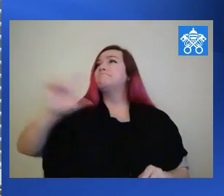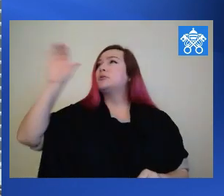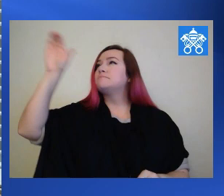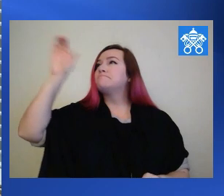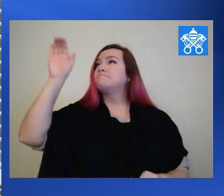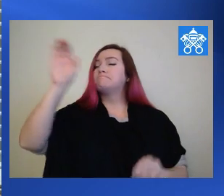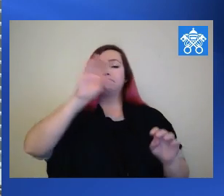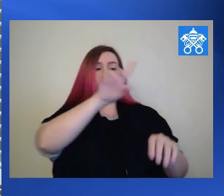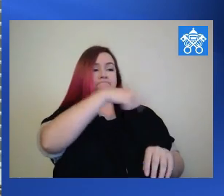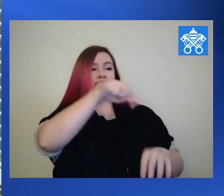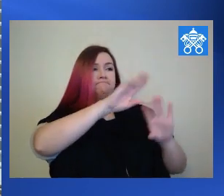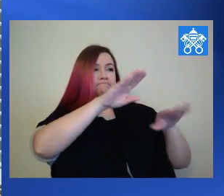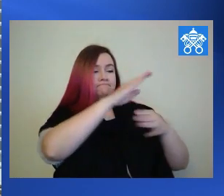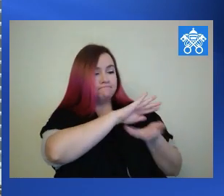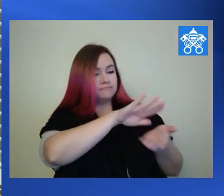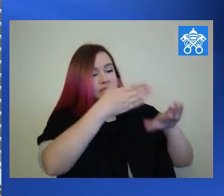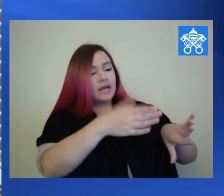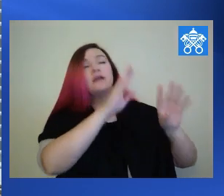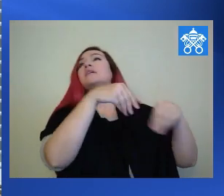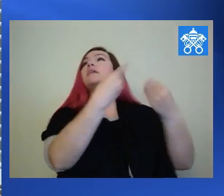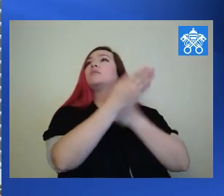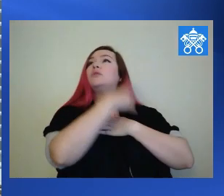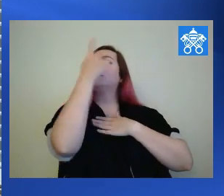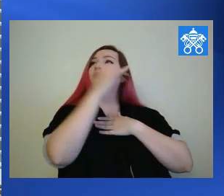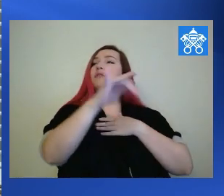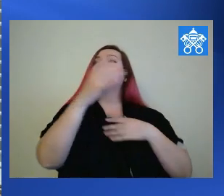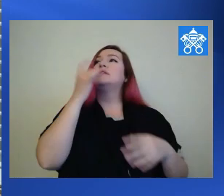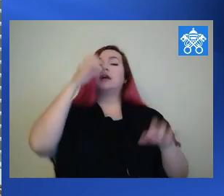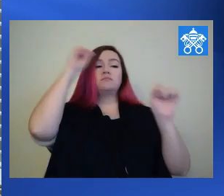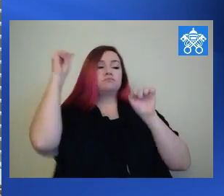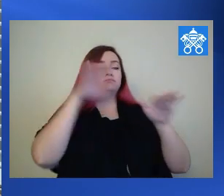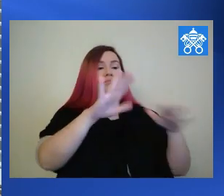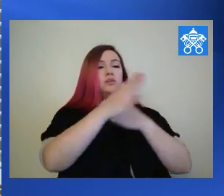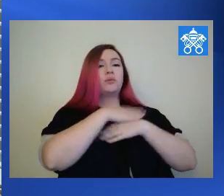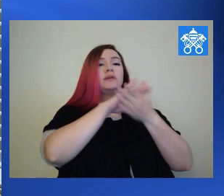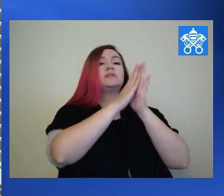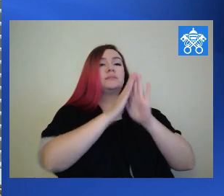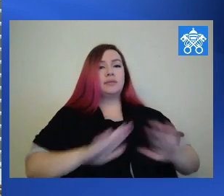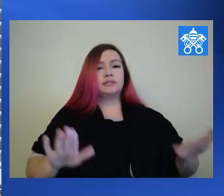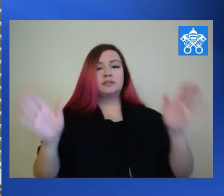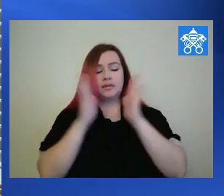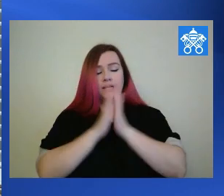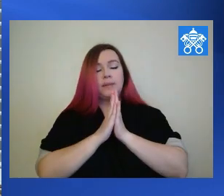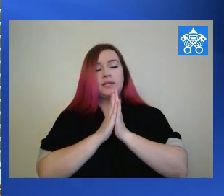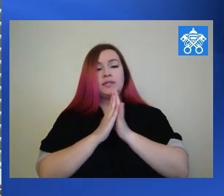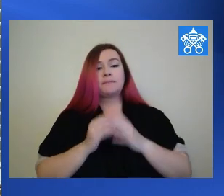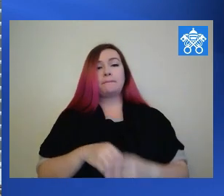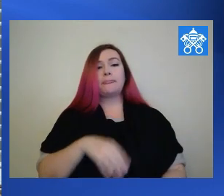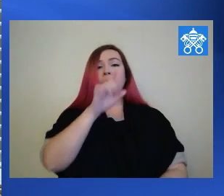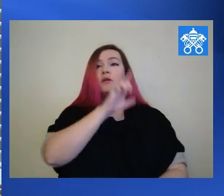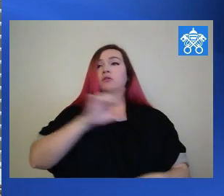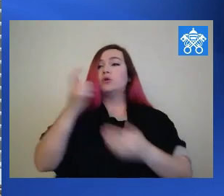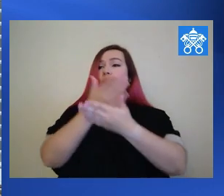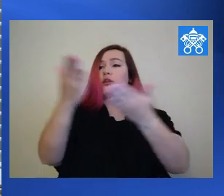eis Domine. Et lux perpetua lucea eis. Requiescant in pace. Amen. Sit nomen Domini